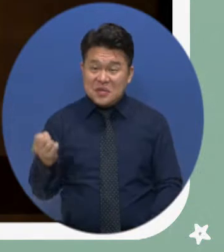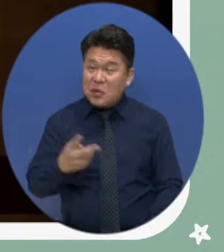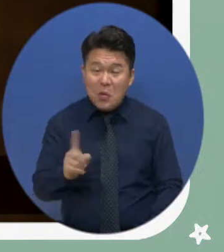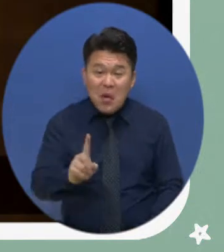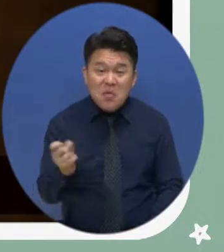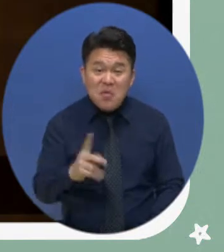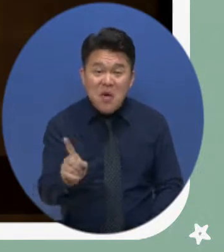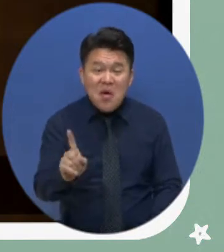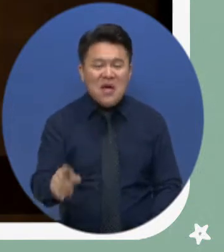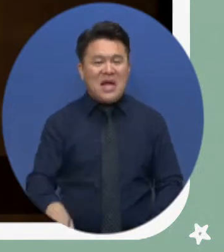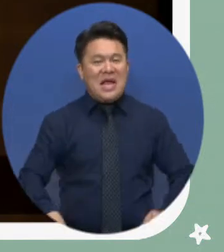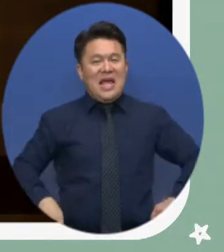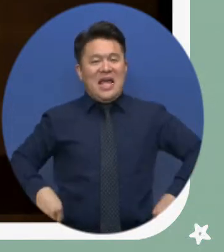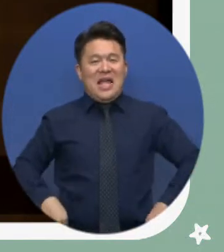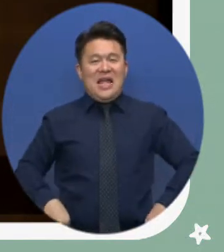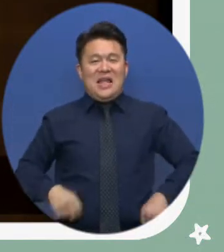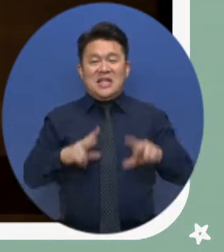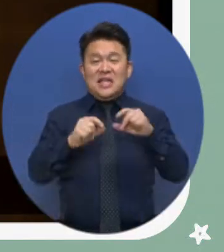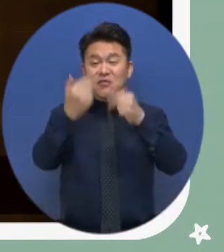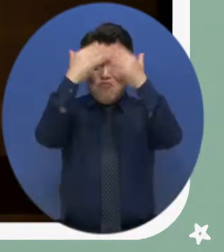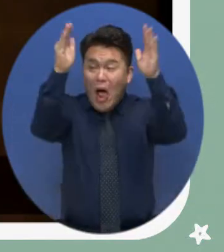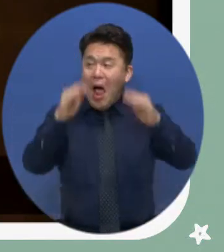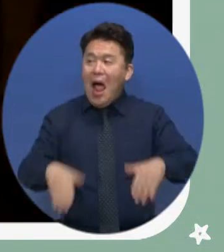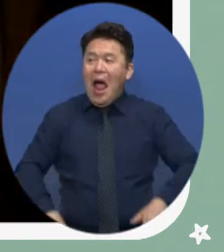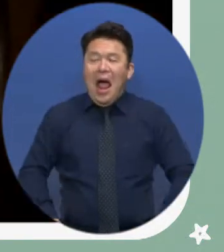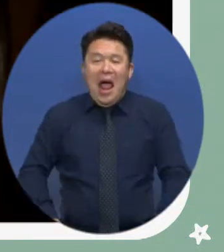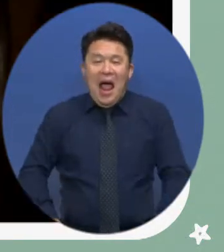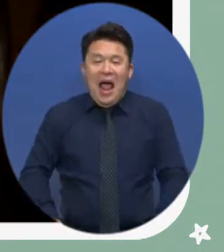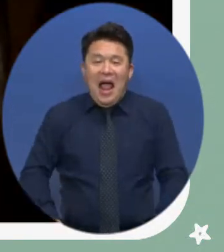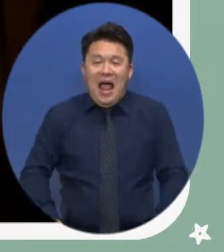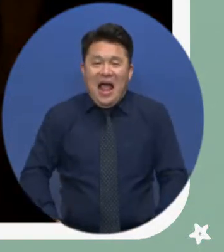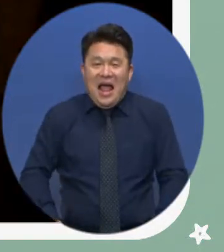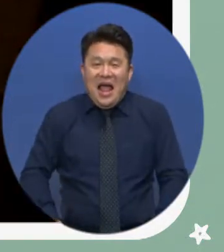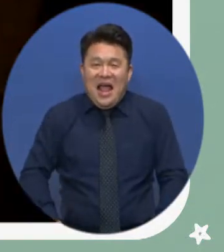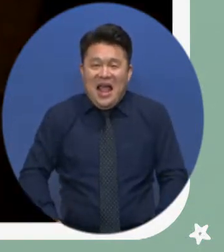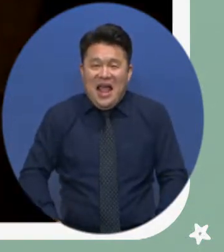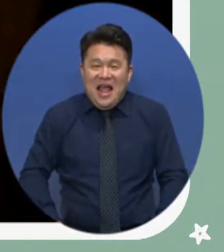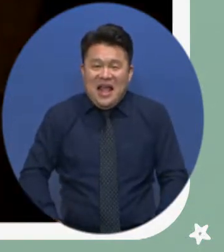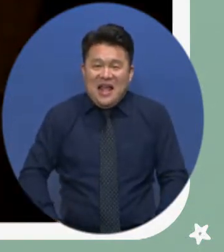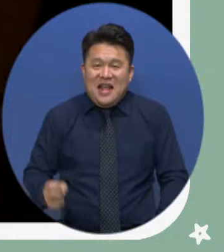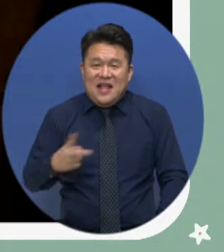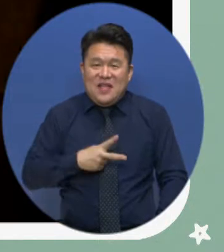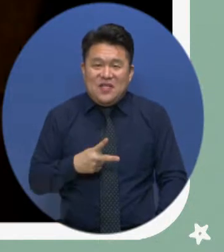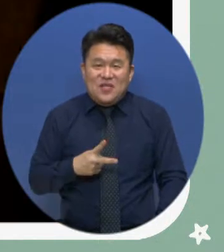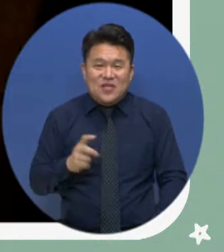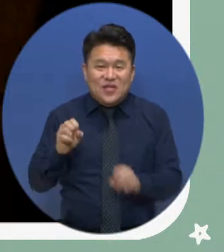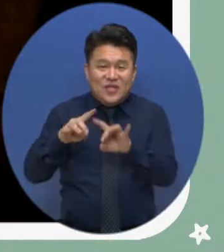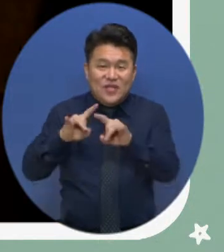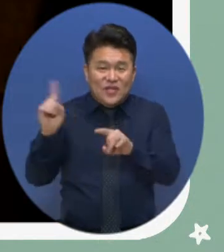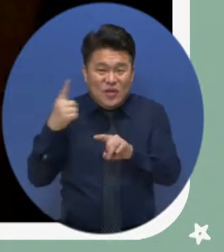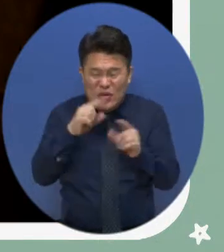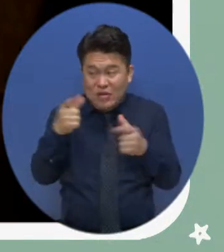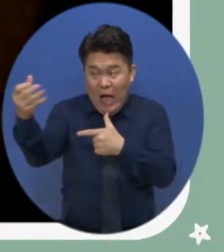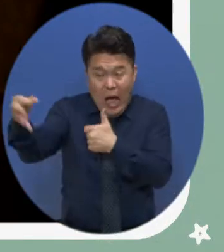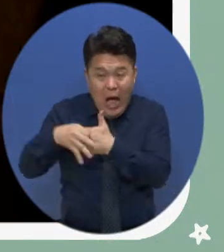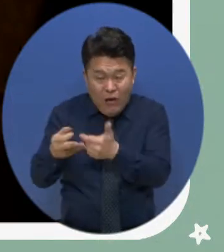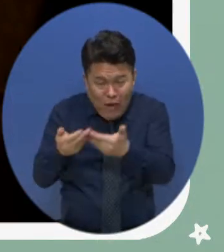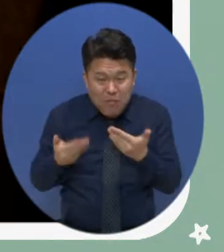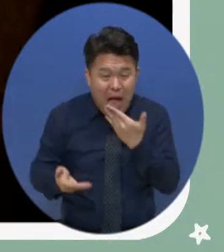게다가 어? 지하철도 공짜야. 어? 어? 게다가 공과금까지